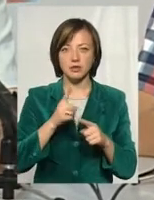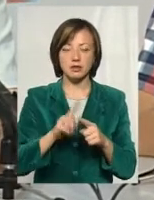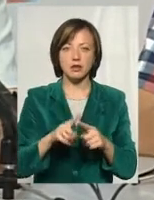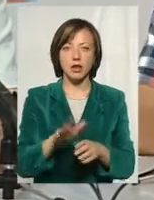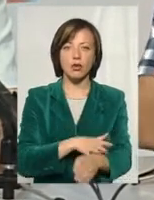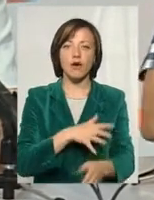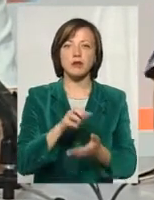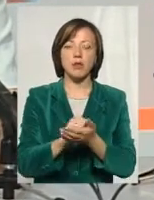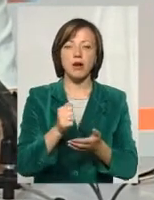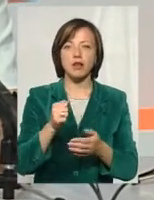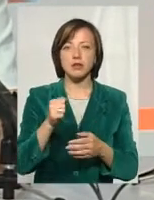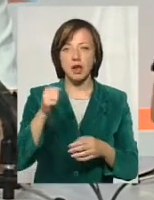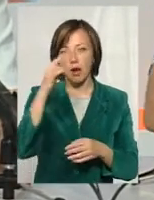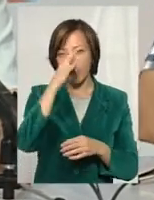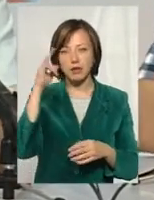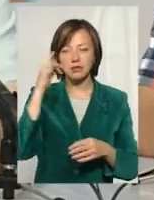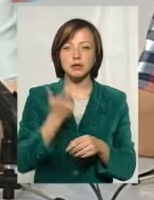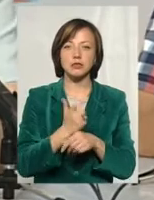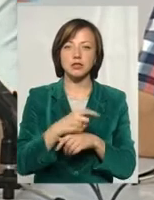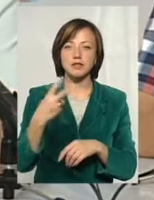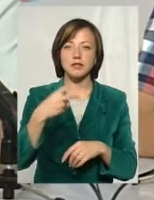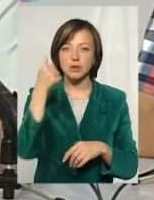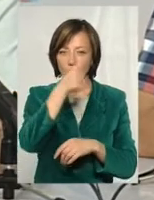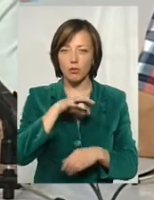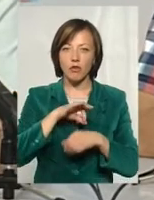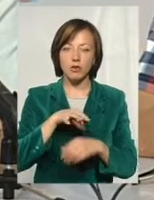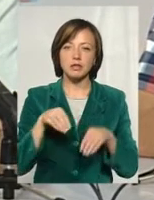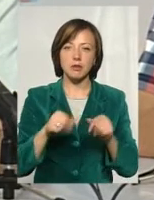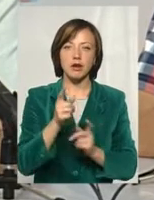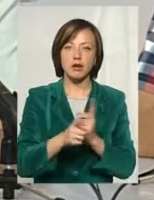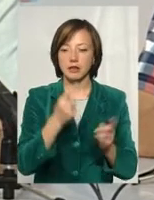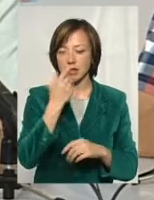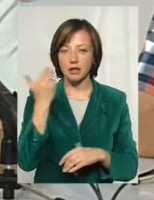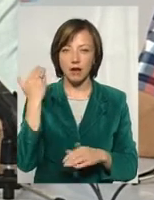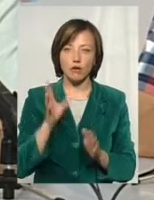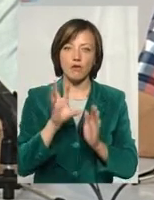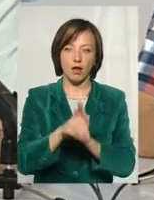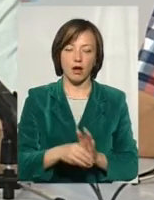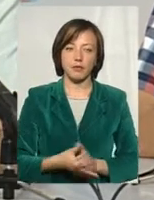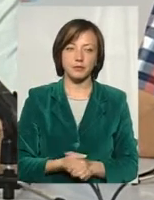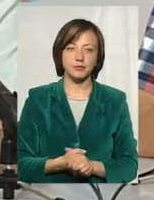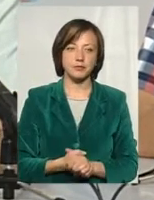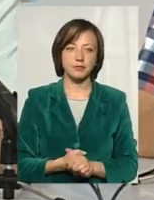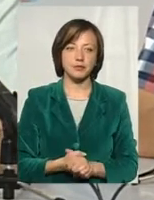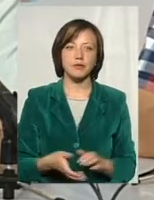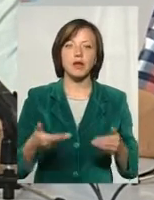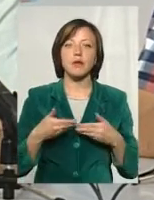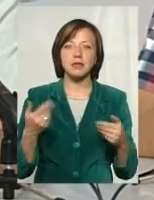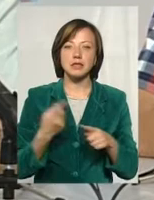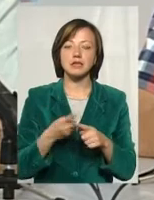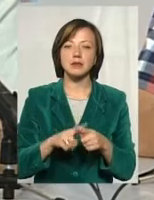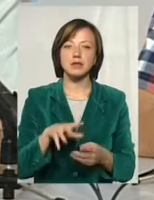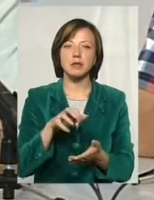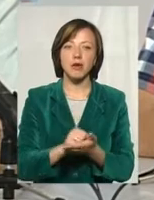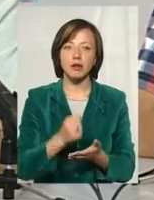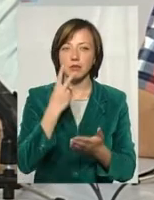цим займалася Мексика, яка більше 20 років проводила земельну реформу і лише недавно вона її вела. Ми цим вже займаємося,